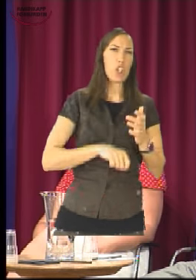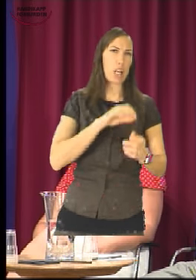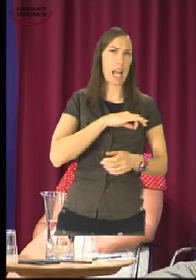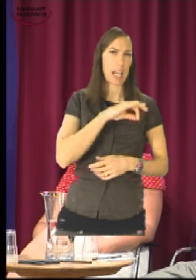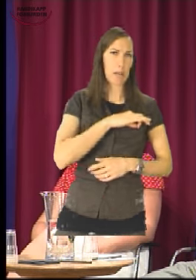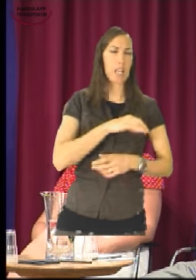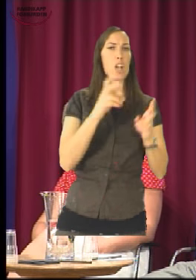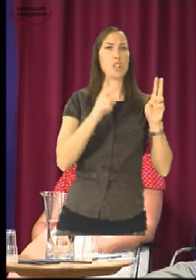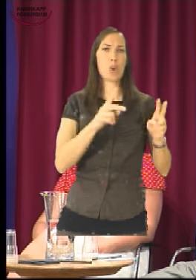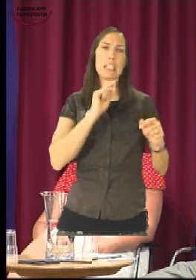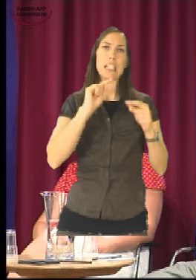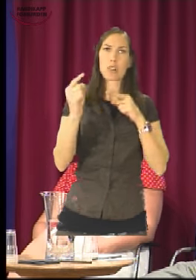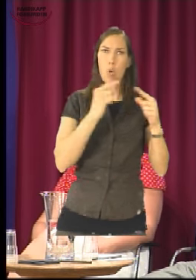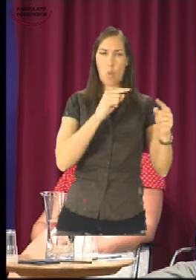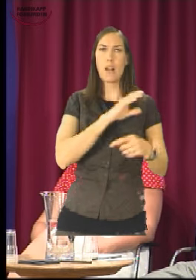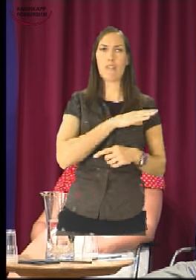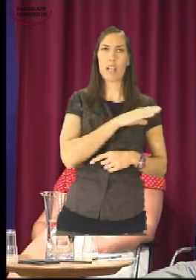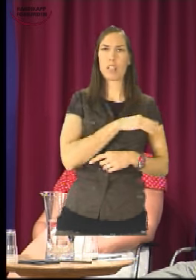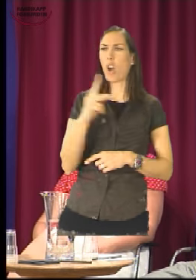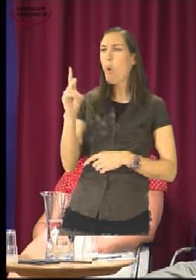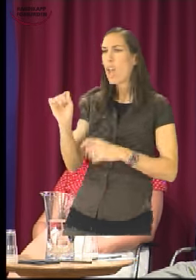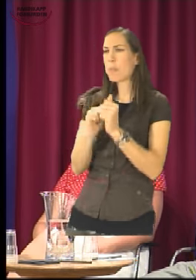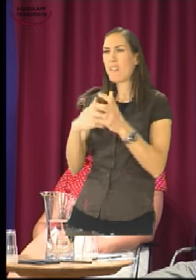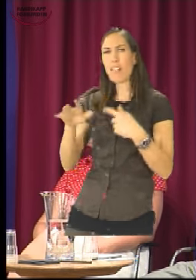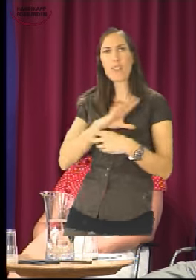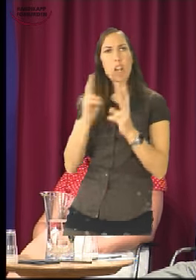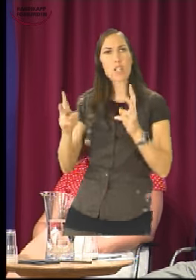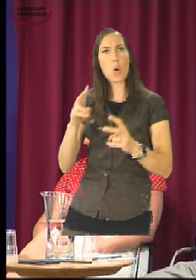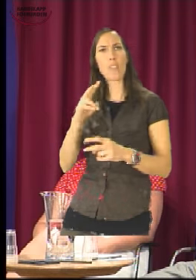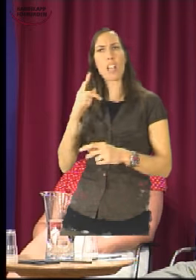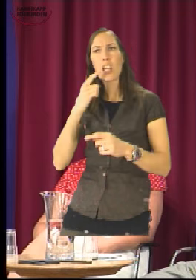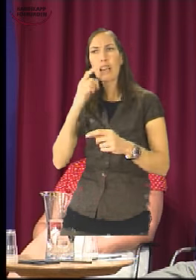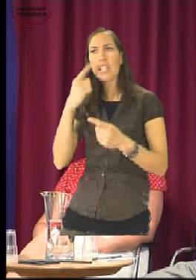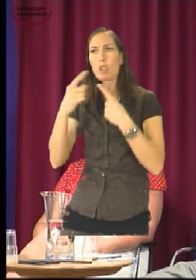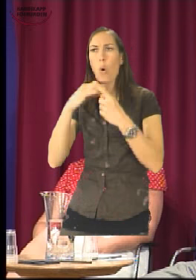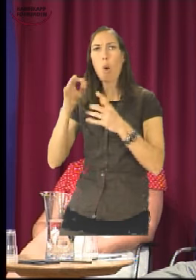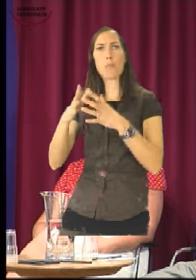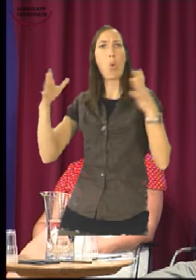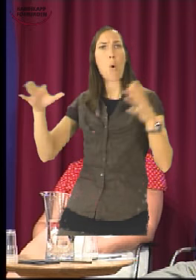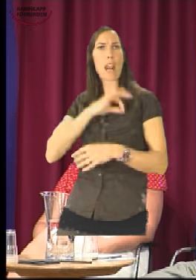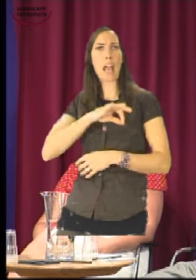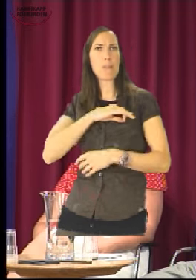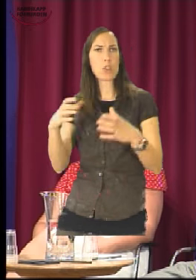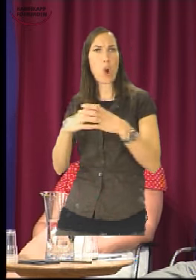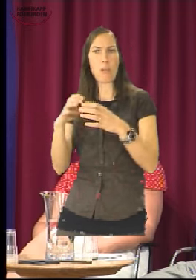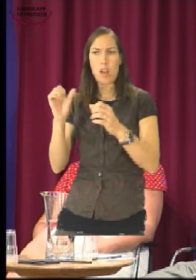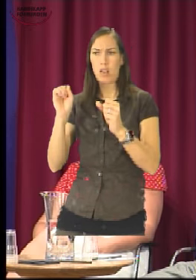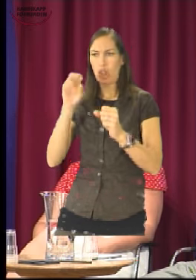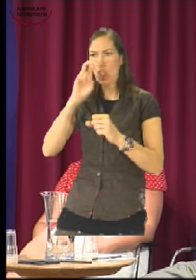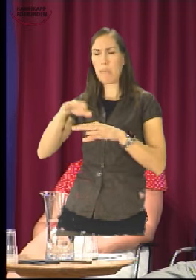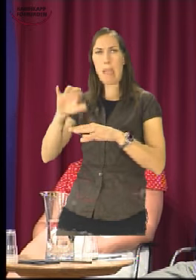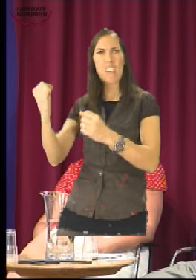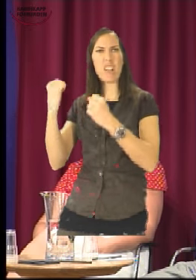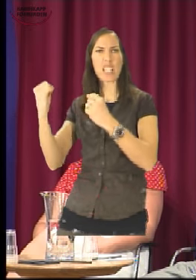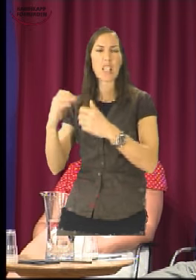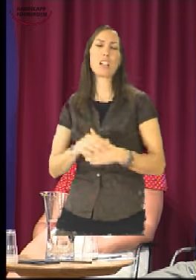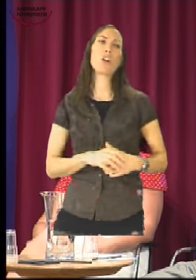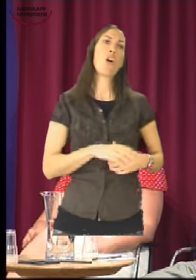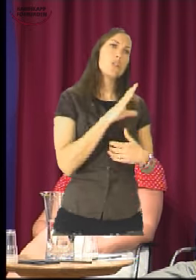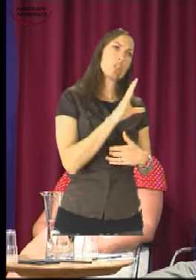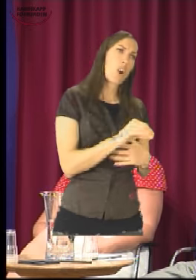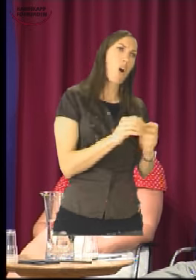diskussionen har ju förvarit. Varför har man inte den diskussionen med större läkargrupper? Det borde ju vara ännu angelägnare. Ja, men det här är liksom unikt att man